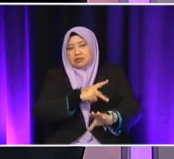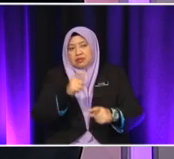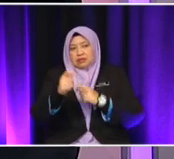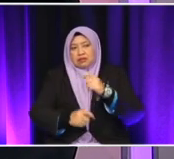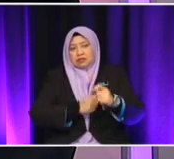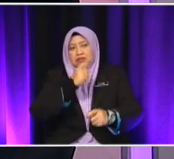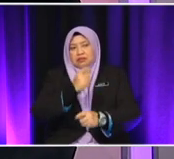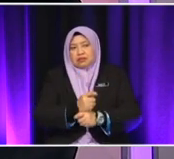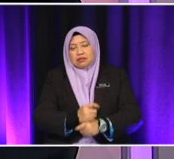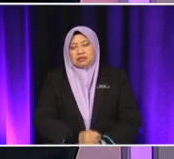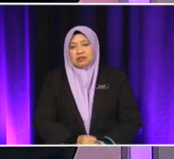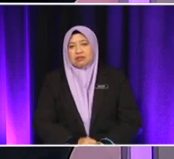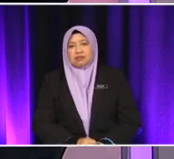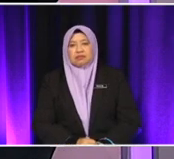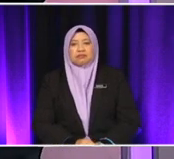sikil